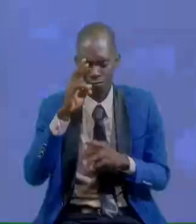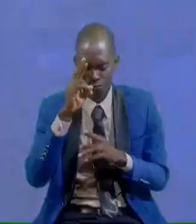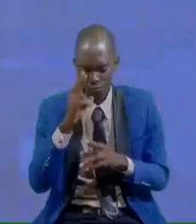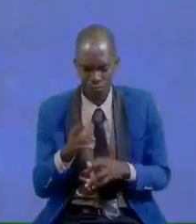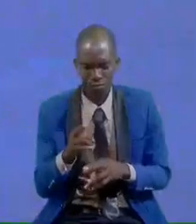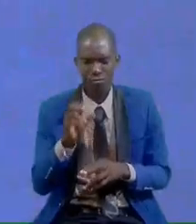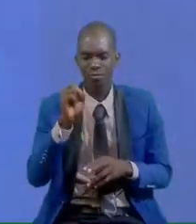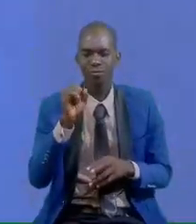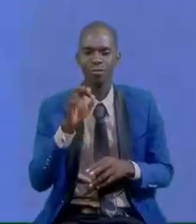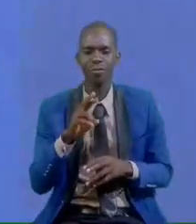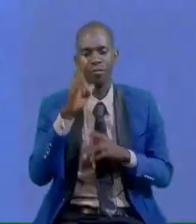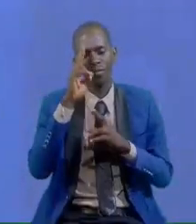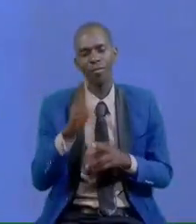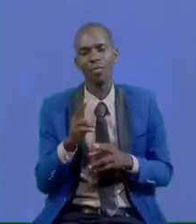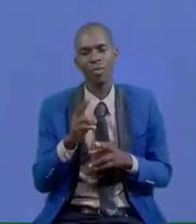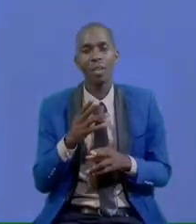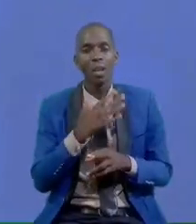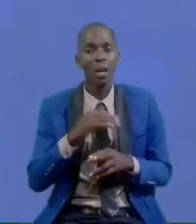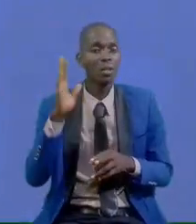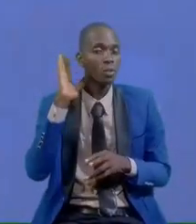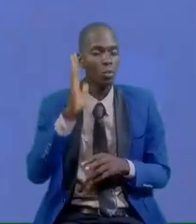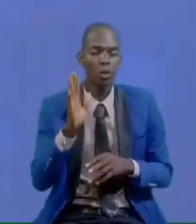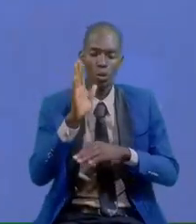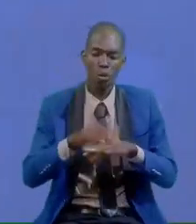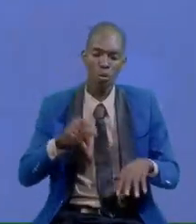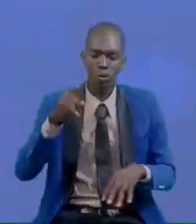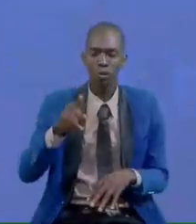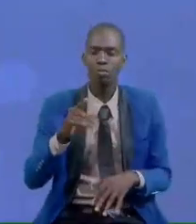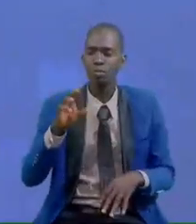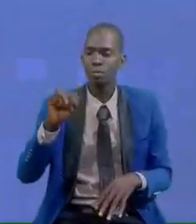Ils vont dire, madame. Ils vont t'appeler madame.